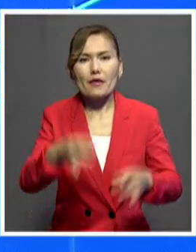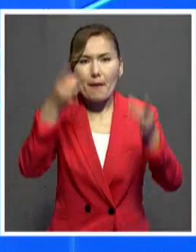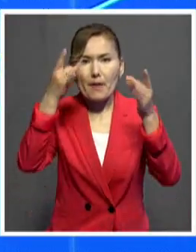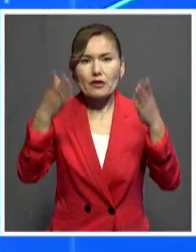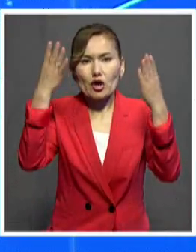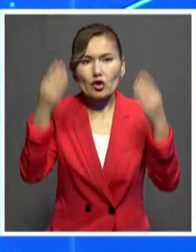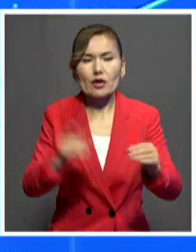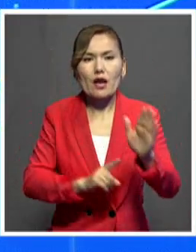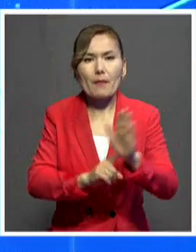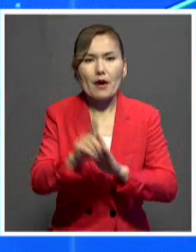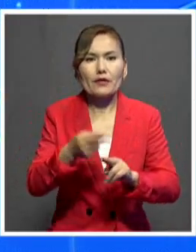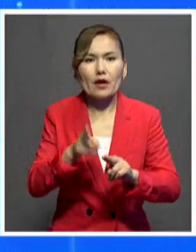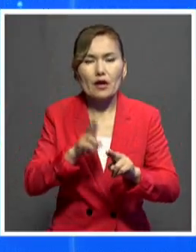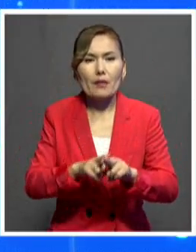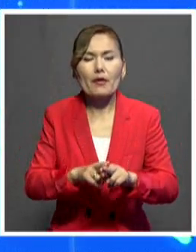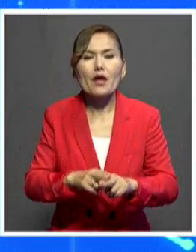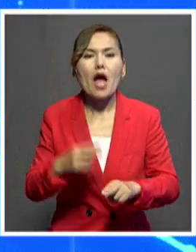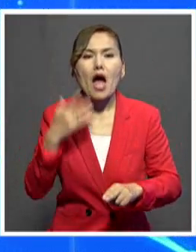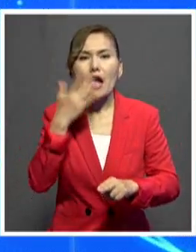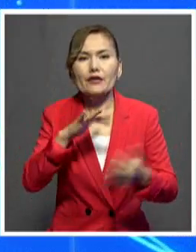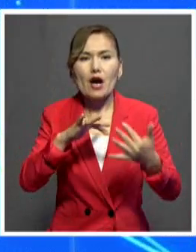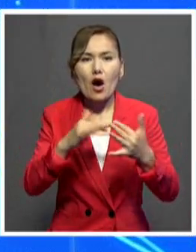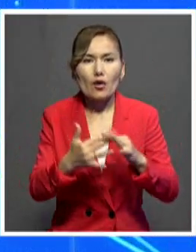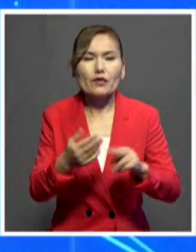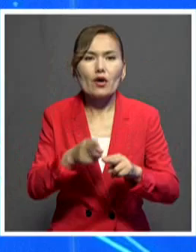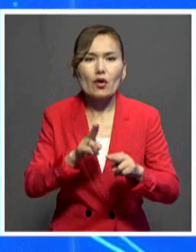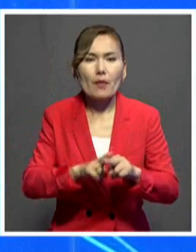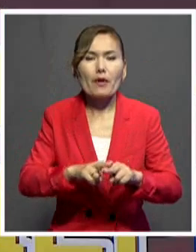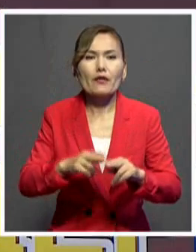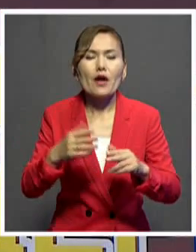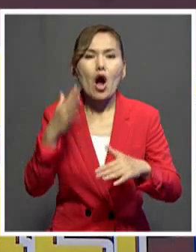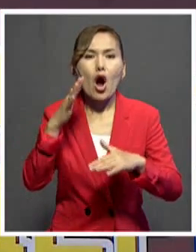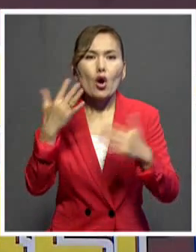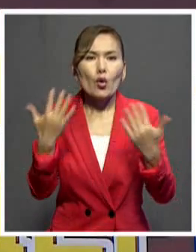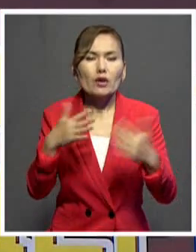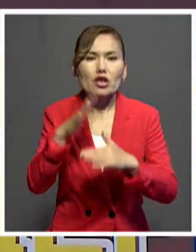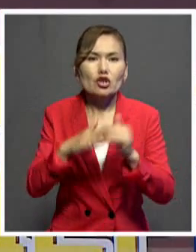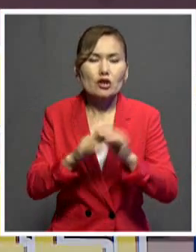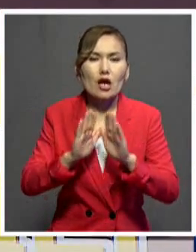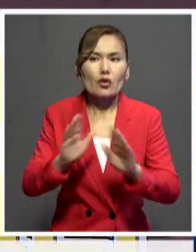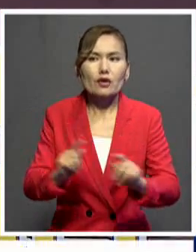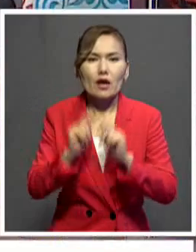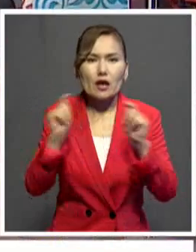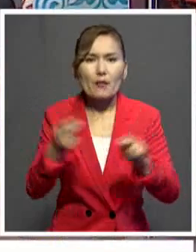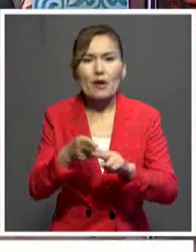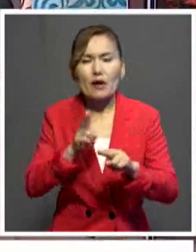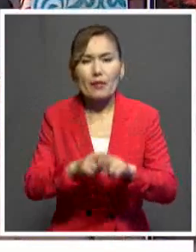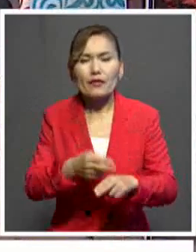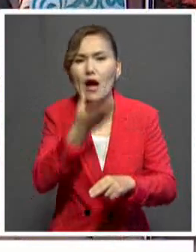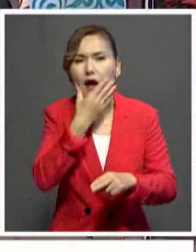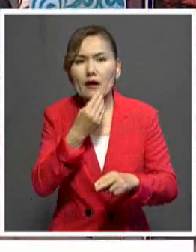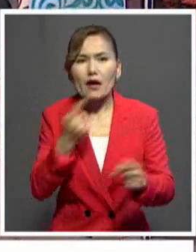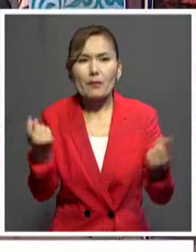күндері басталды. Қазанат ипподромындағы этноауылда әулиеталық қолөнер шеберлерінің көрмесі өтіп жатыр. Онда шеберлердің қолынан шыққан әшекей